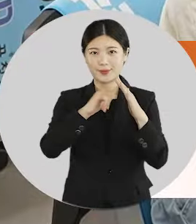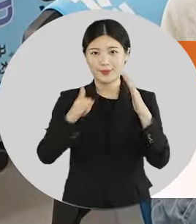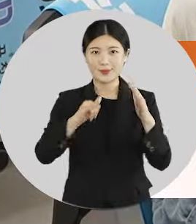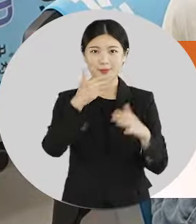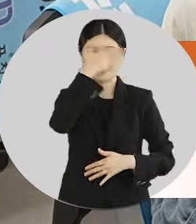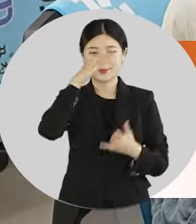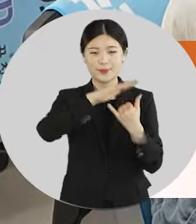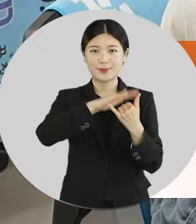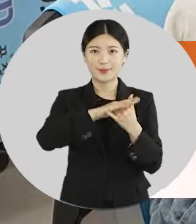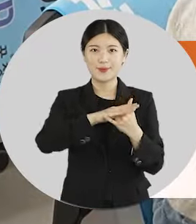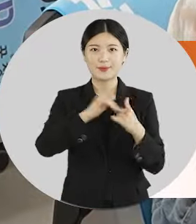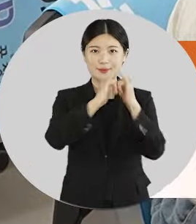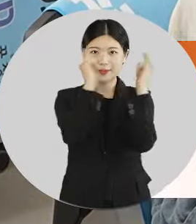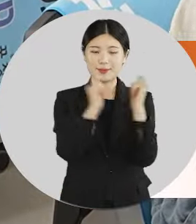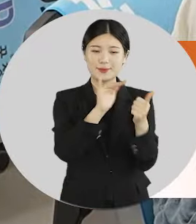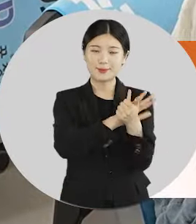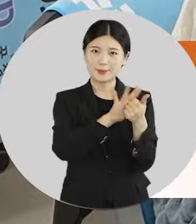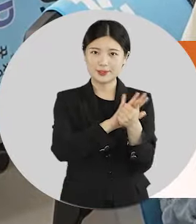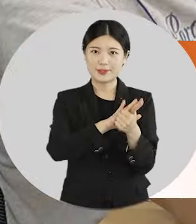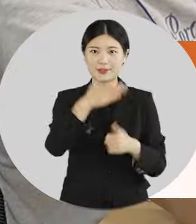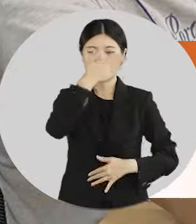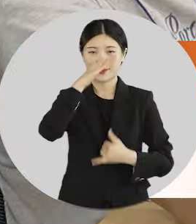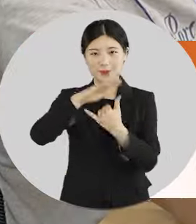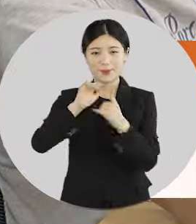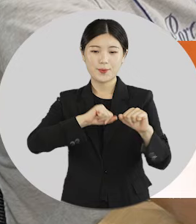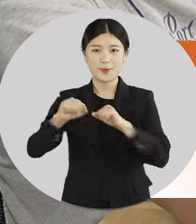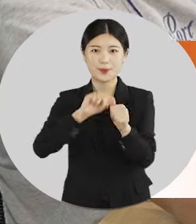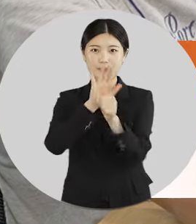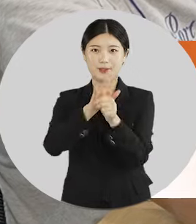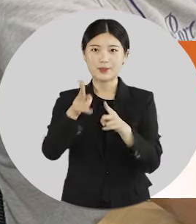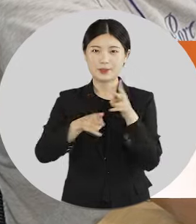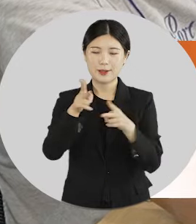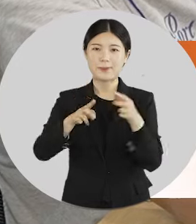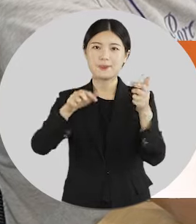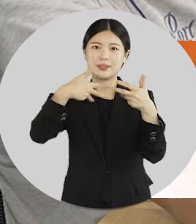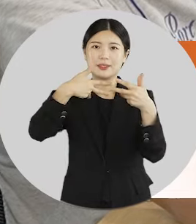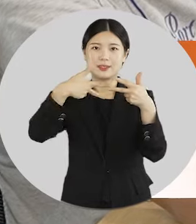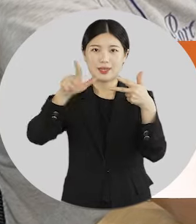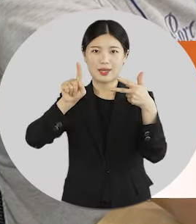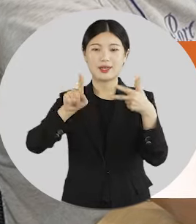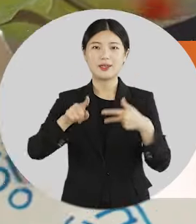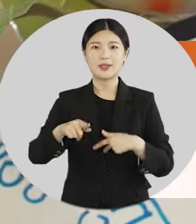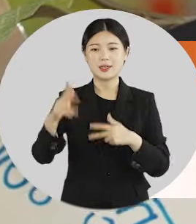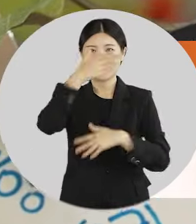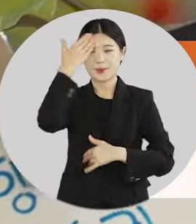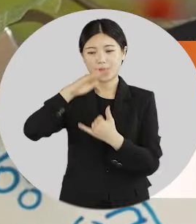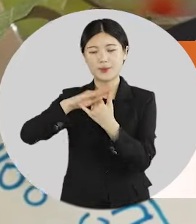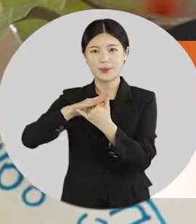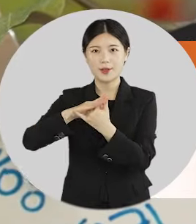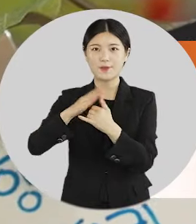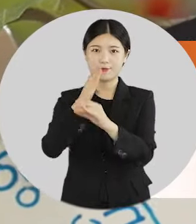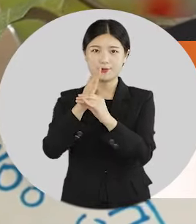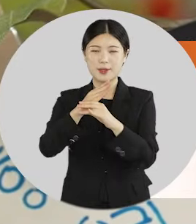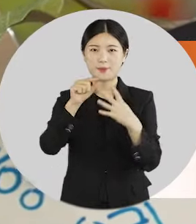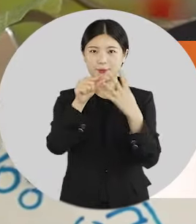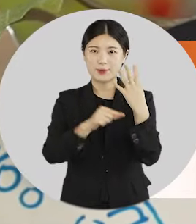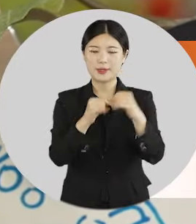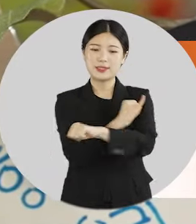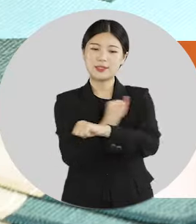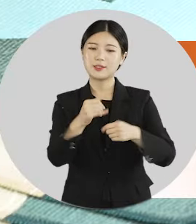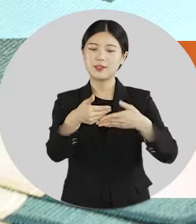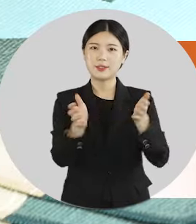충청남도 여성가족 청소년 사회서비스원의 청소년 활동 프로그램 공모사업 7차 청소년 정책 기반